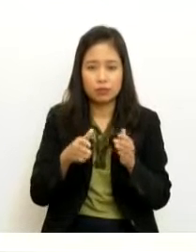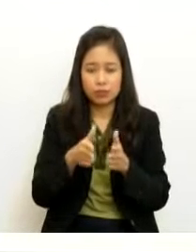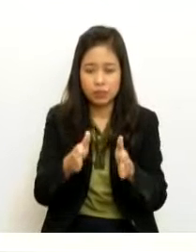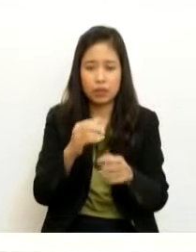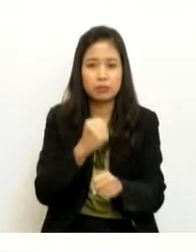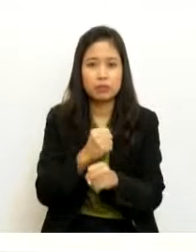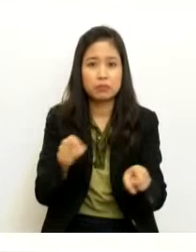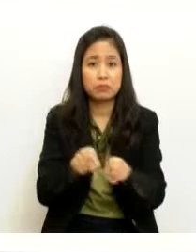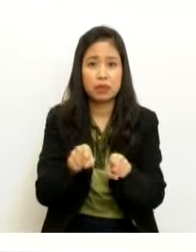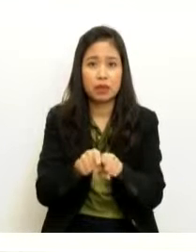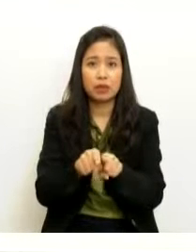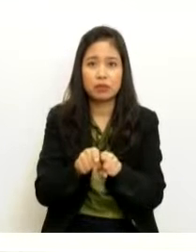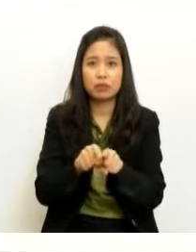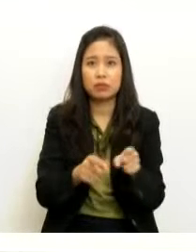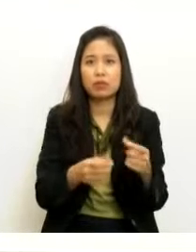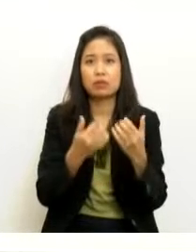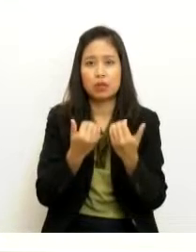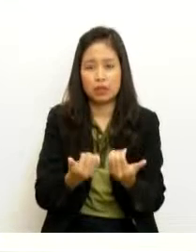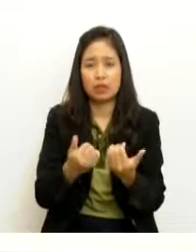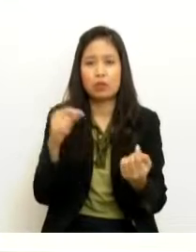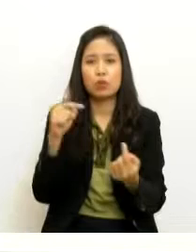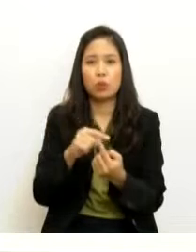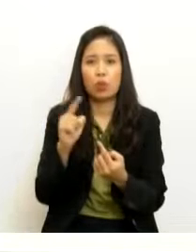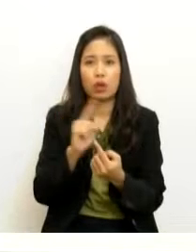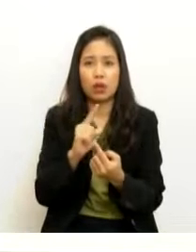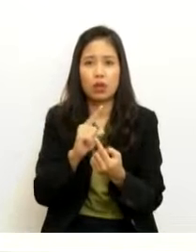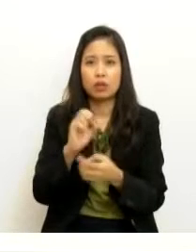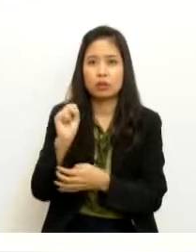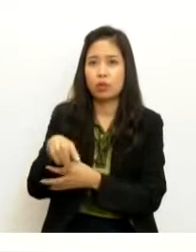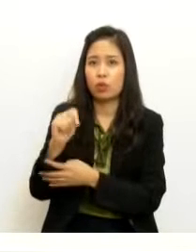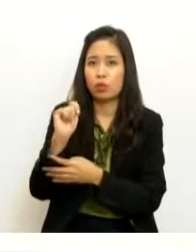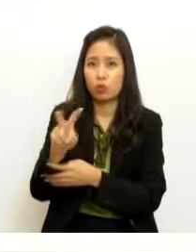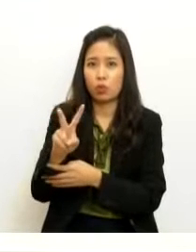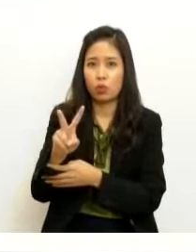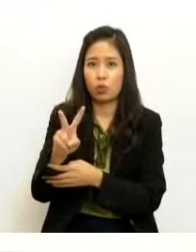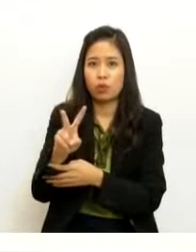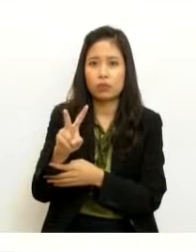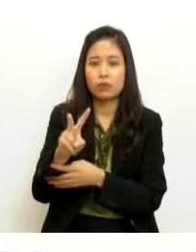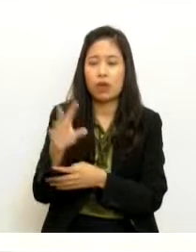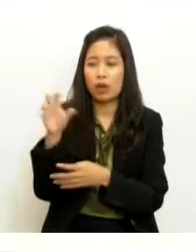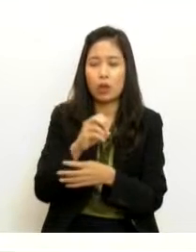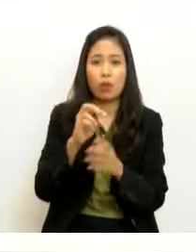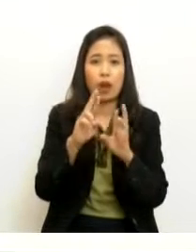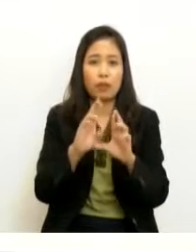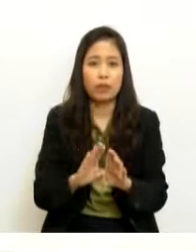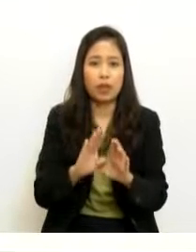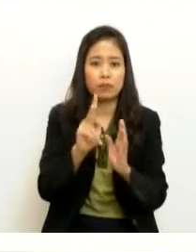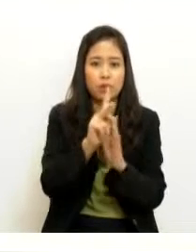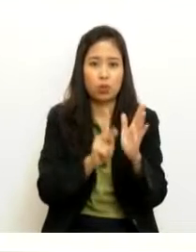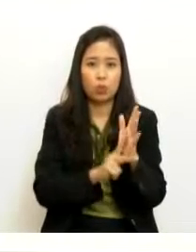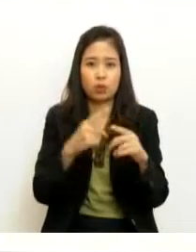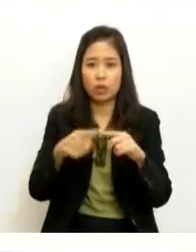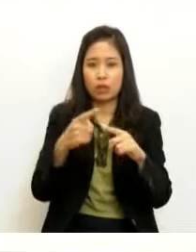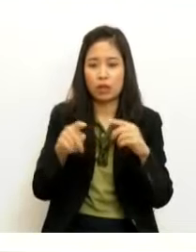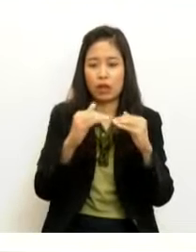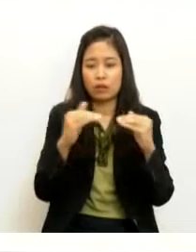นะครับในเรื่องดังกล่าวเนี่ยทางสปท.ในฐานะผู้ออกระเบียบหรือเนี่ยหลักเกณฑ์แนวทางประกาศ